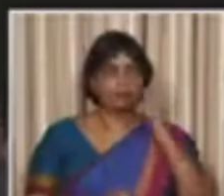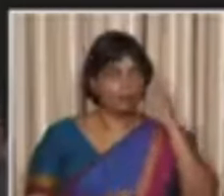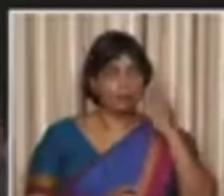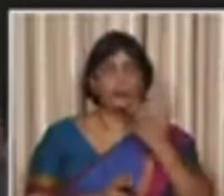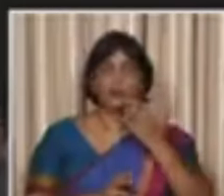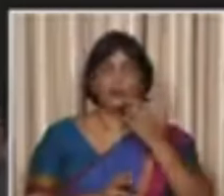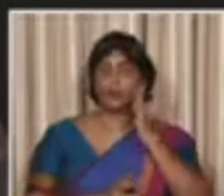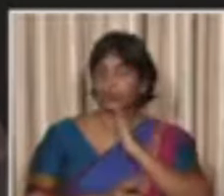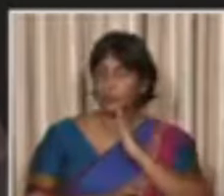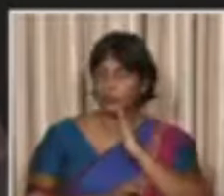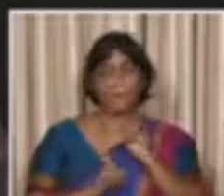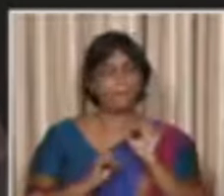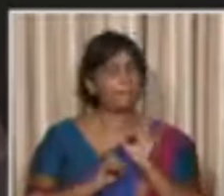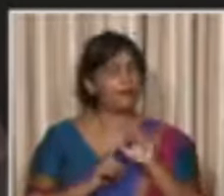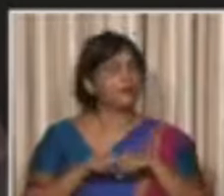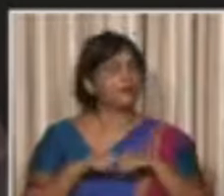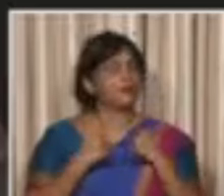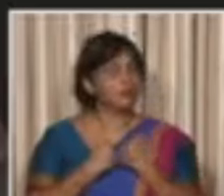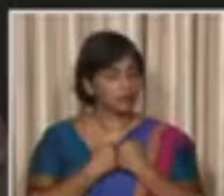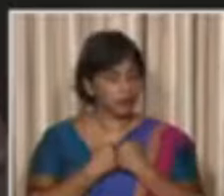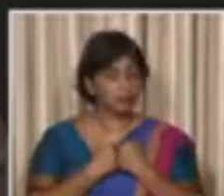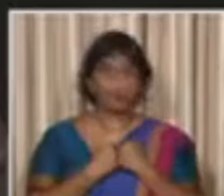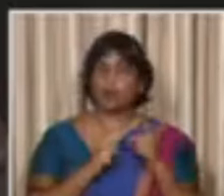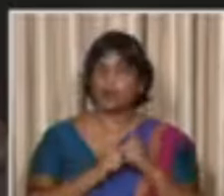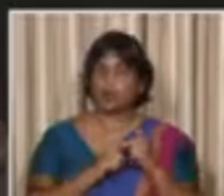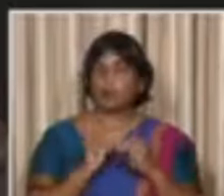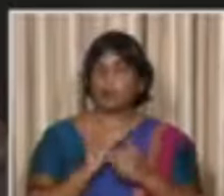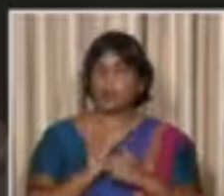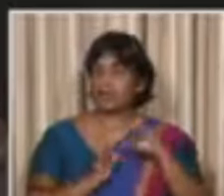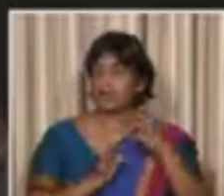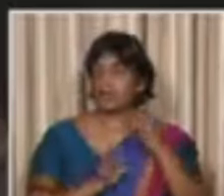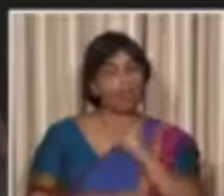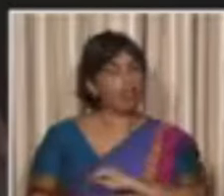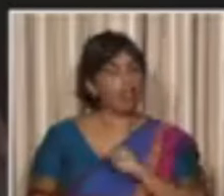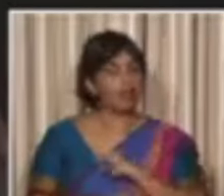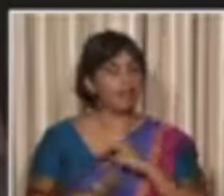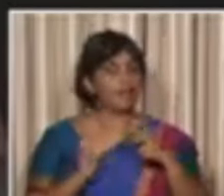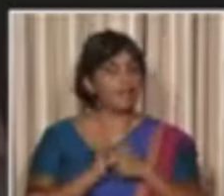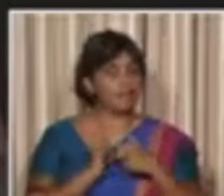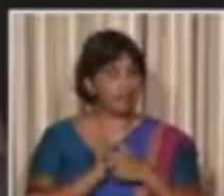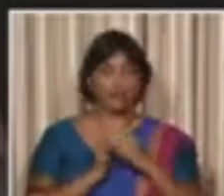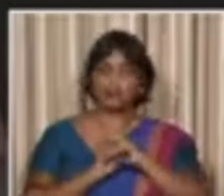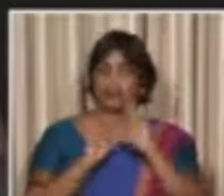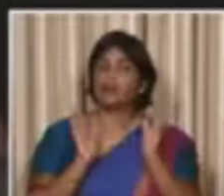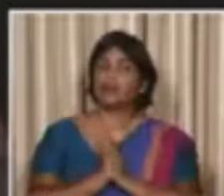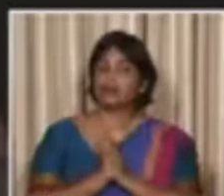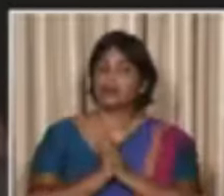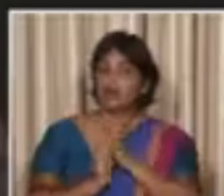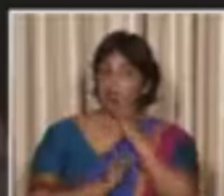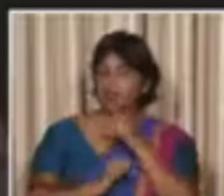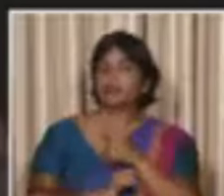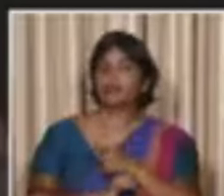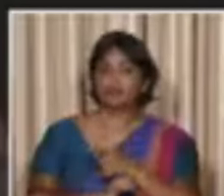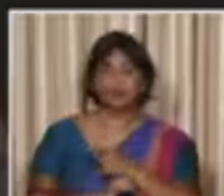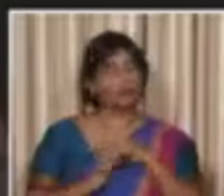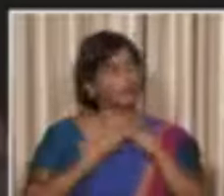විදේශ පෞද්ගලික සමාගමක් ලබන ඩොලර් මිලියන 100 ගණනක ලාභය වීසා ගනුදෙනුවේ සම්පූර්ණ කතාව. මෙන්න මේ ගැන